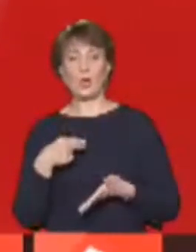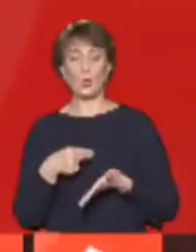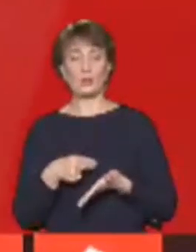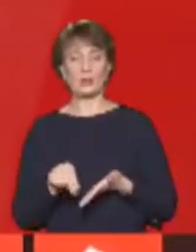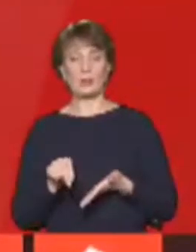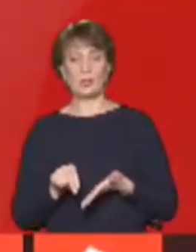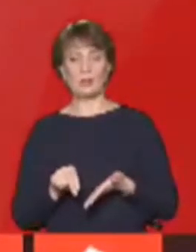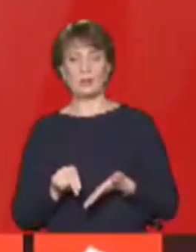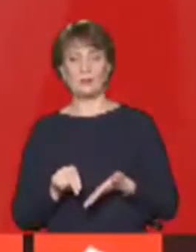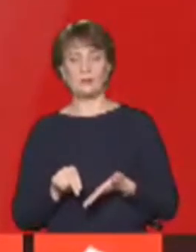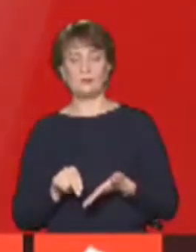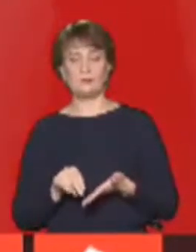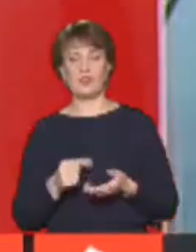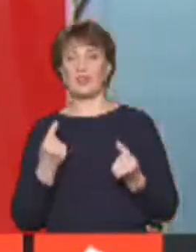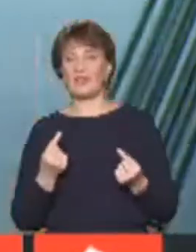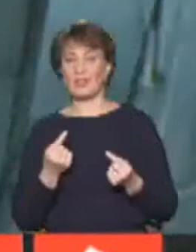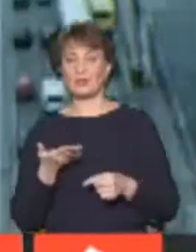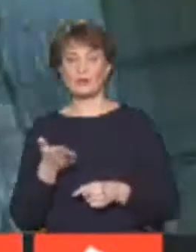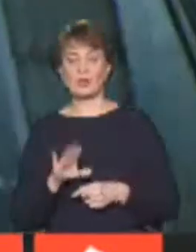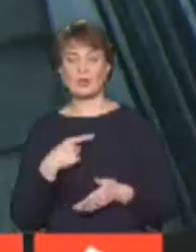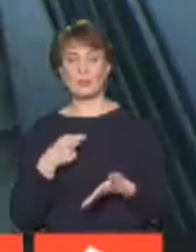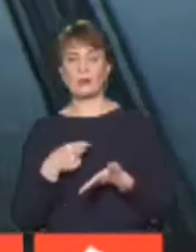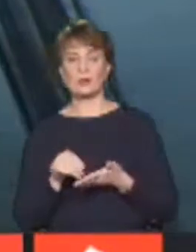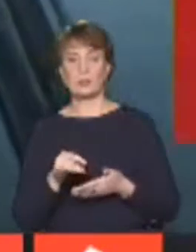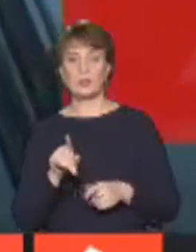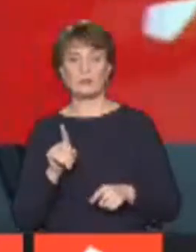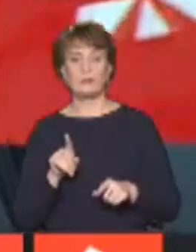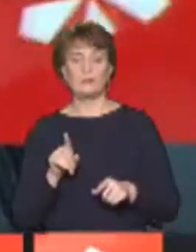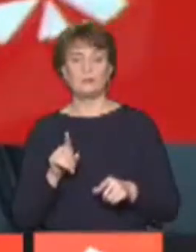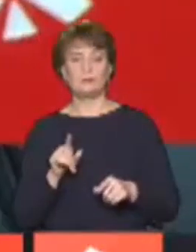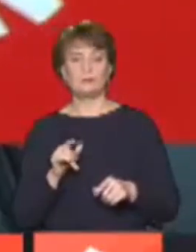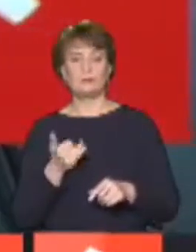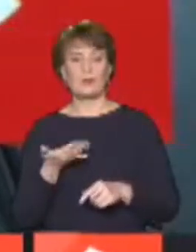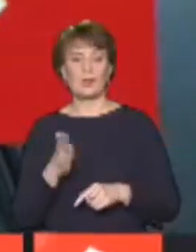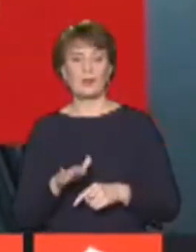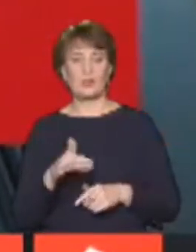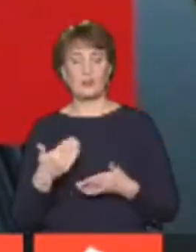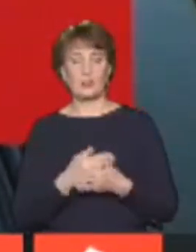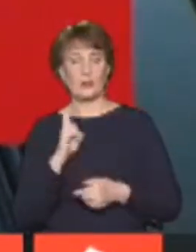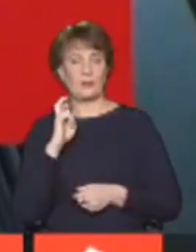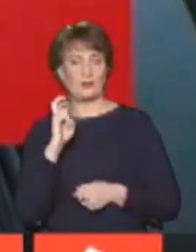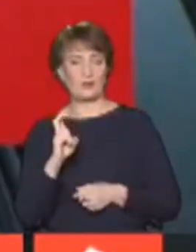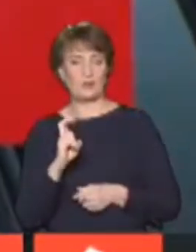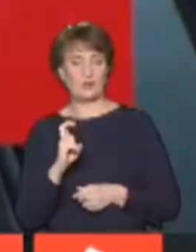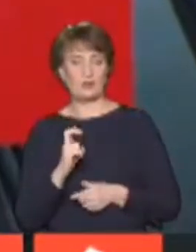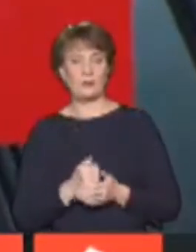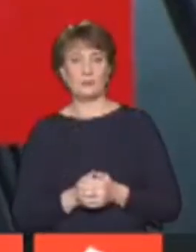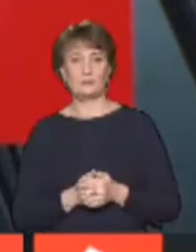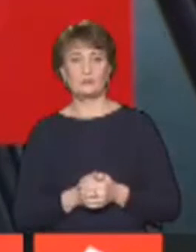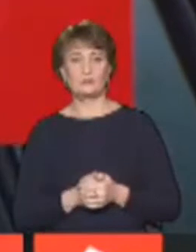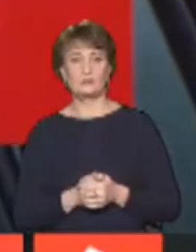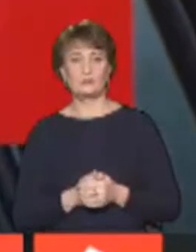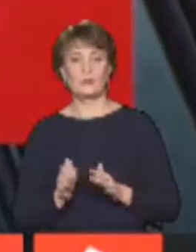отримали невеличку хоча кількість, отримали декілька новітніх трамваїв Песоті. Якраз то